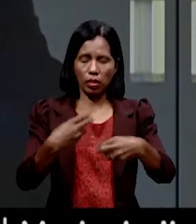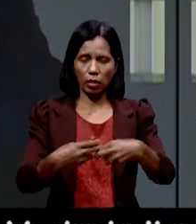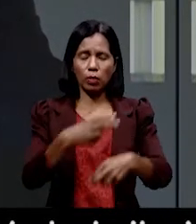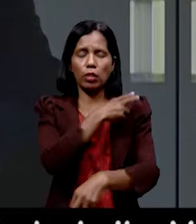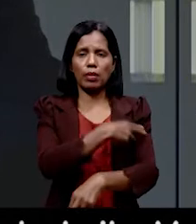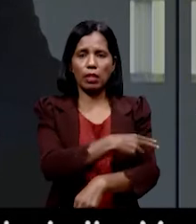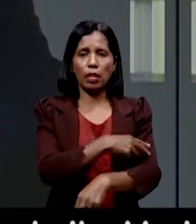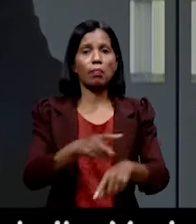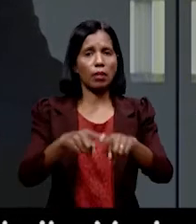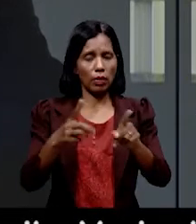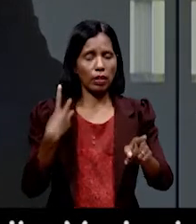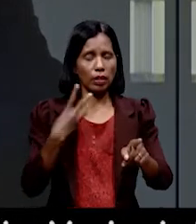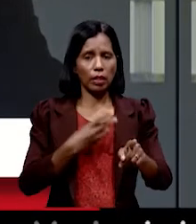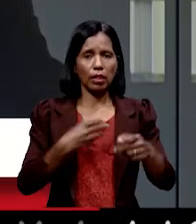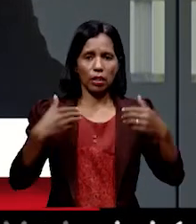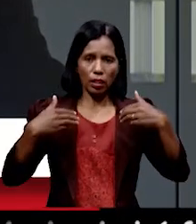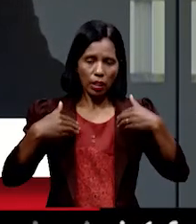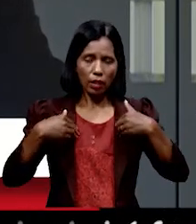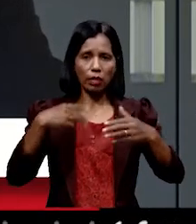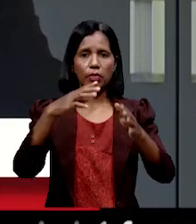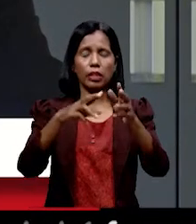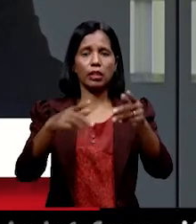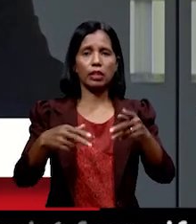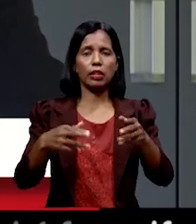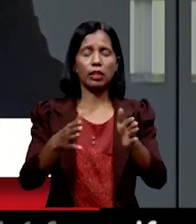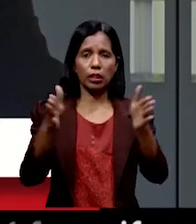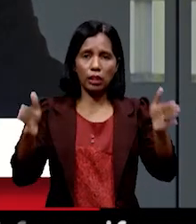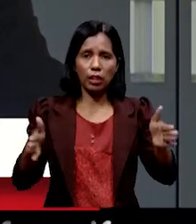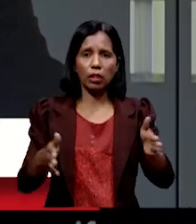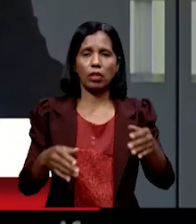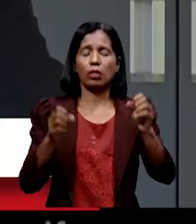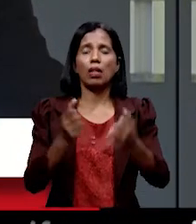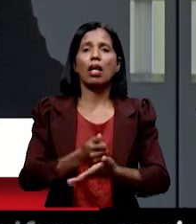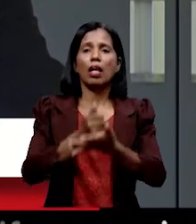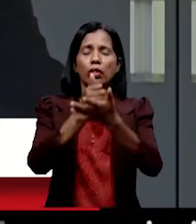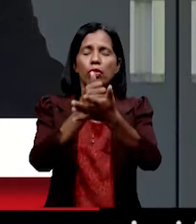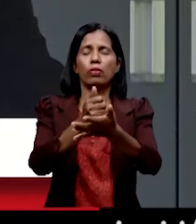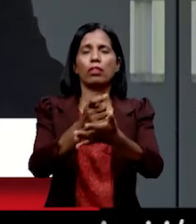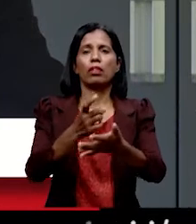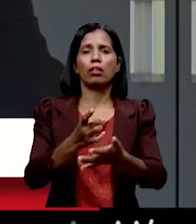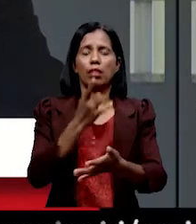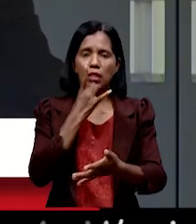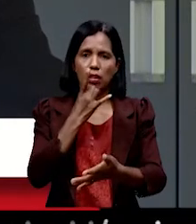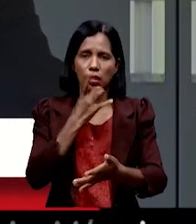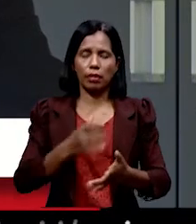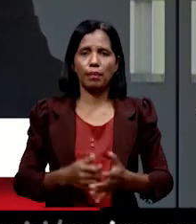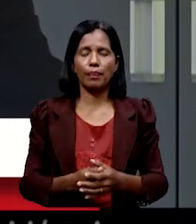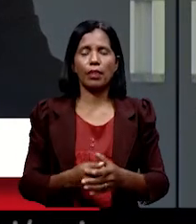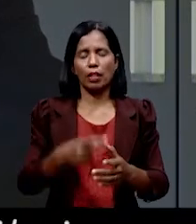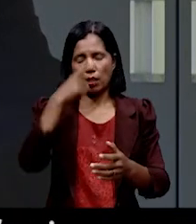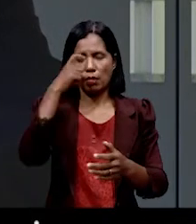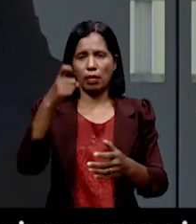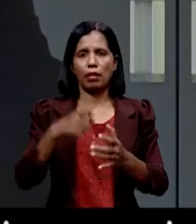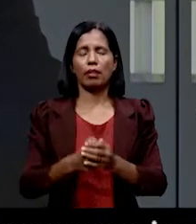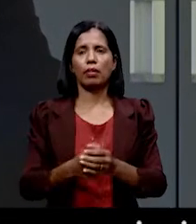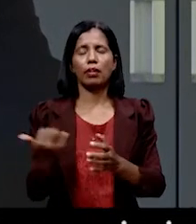maka itu usaha tu loh bela sustenta kalau pira kondisi ini. Tapi nih mana tempo nih mak sih